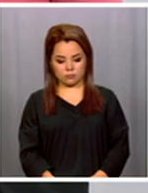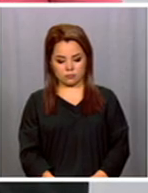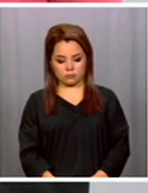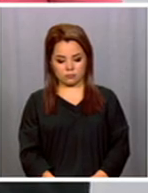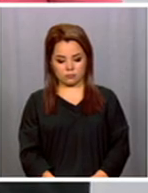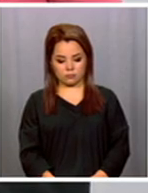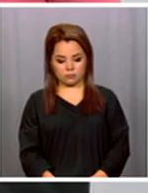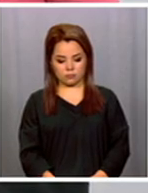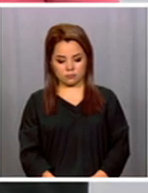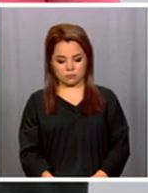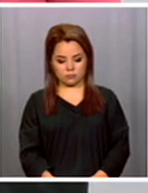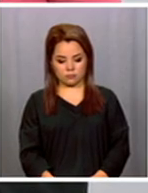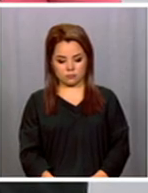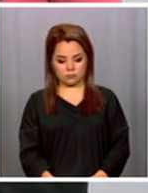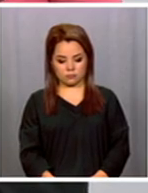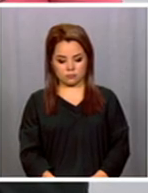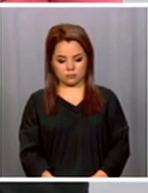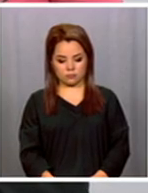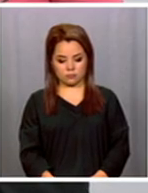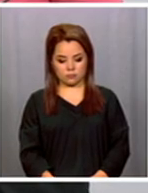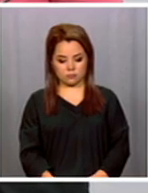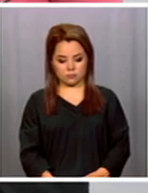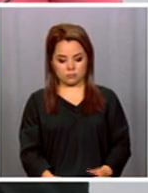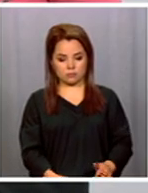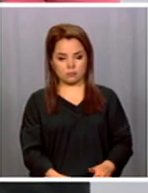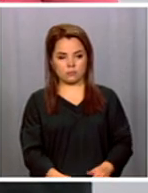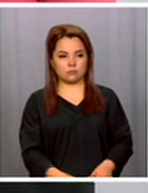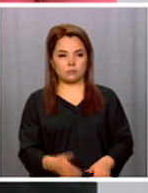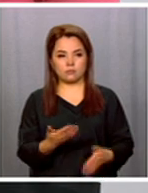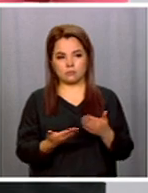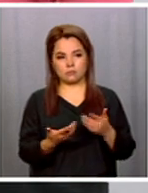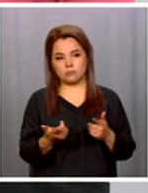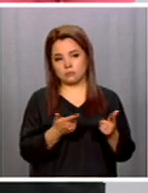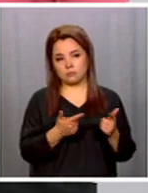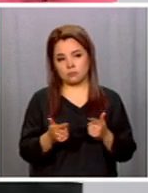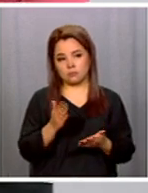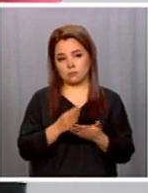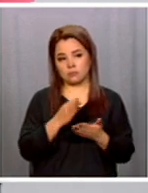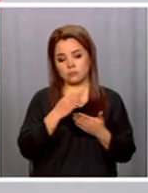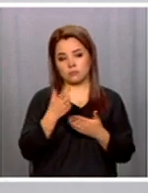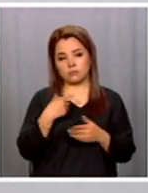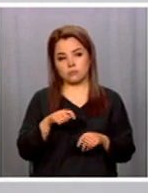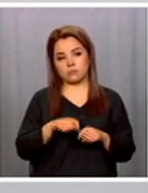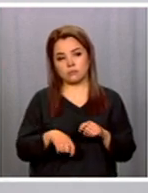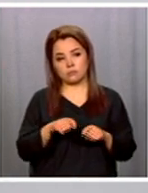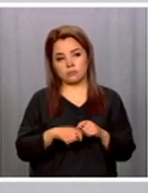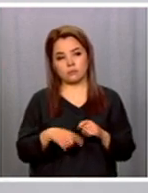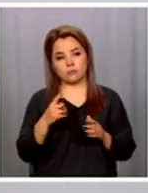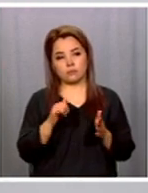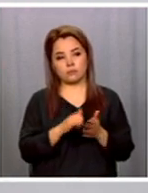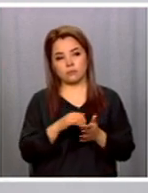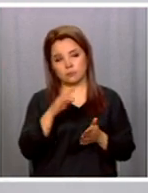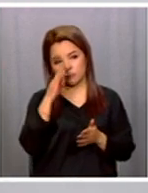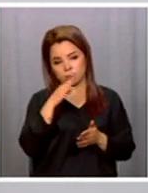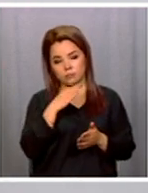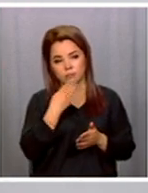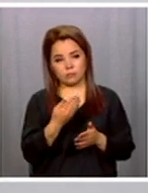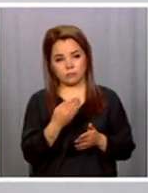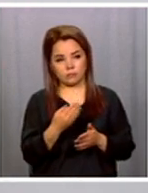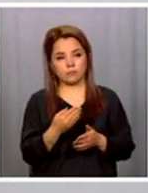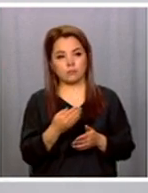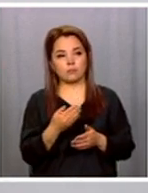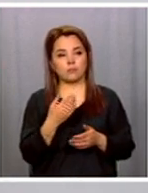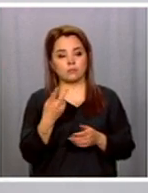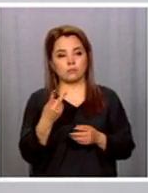Егер біз орындап болсақ, өзімізді тексеріп көрек. Яғни бірінші орналасқан ол аталық мүк,